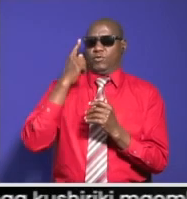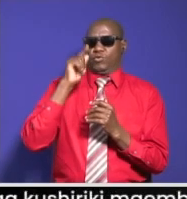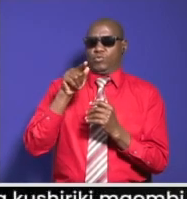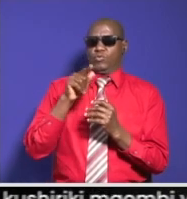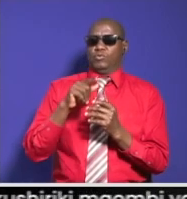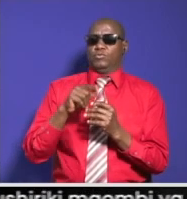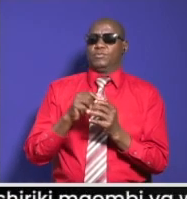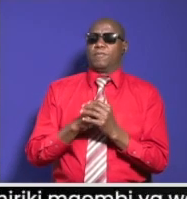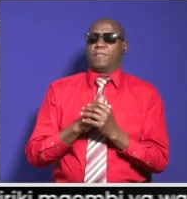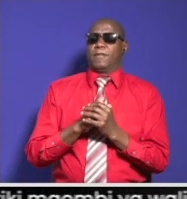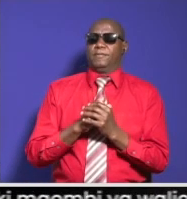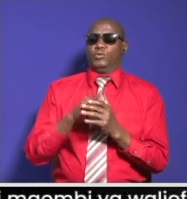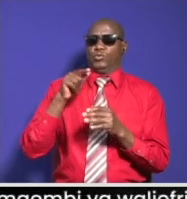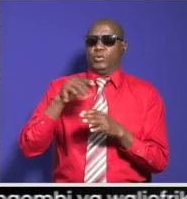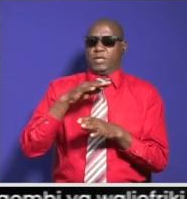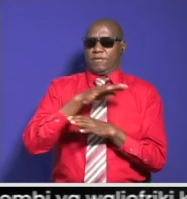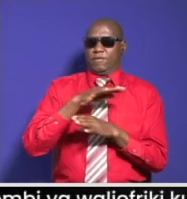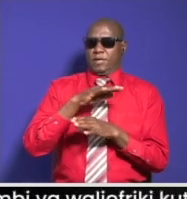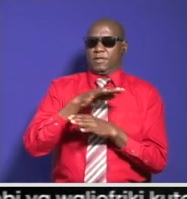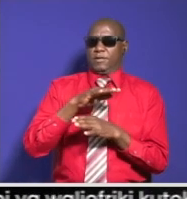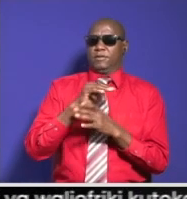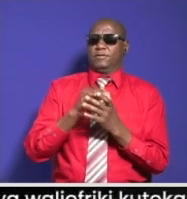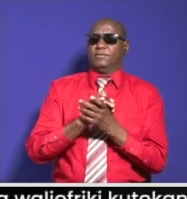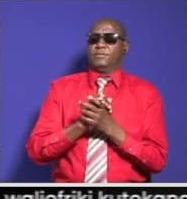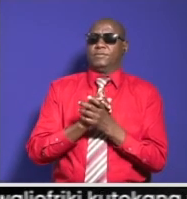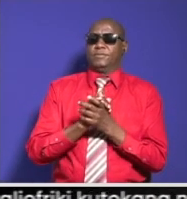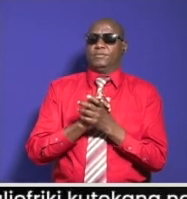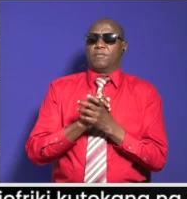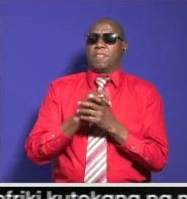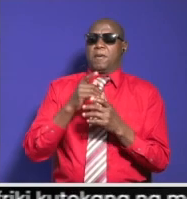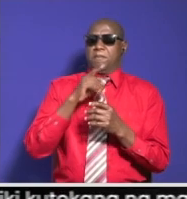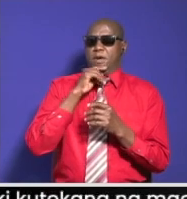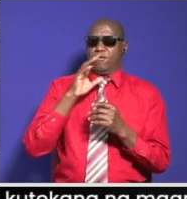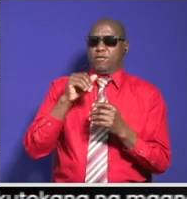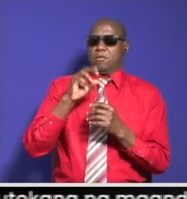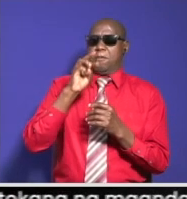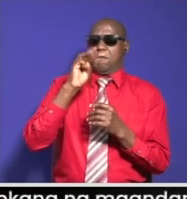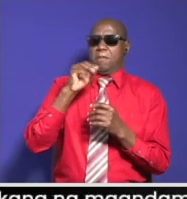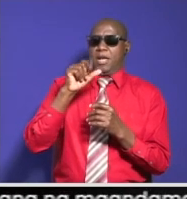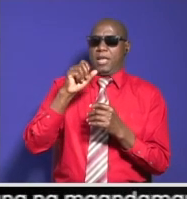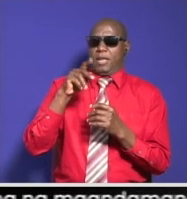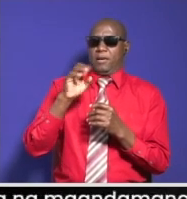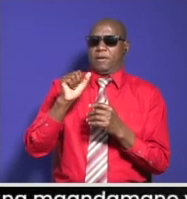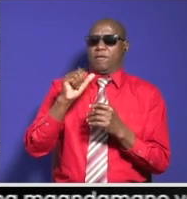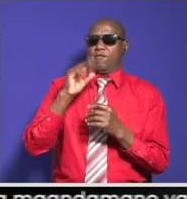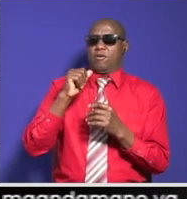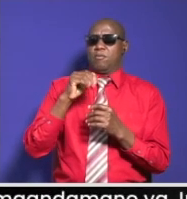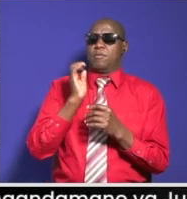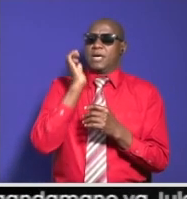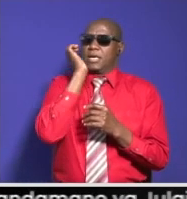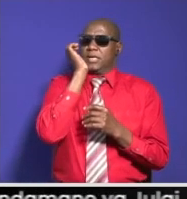Taarifa ya kwanza jioni leo ni kwamba kesi inayomhusu mhubiri tata kutoka Malindi kaunti ya Kilifi Paul Mackenzie na wenzake